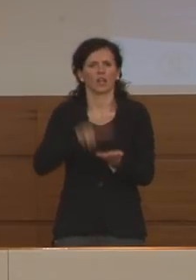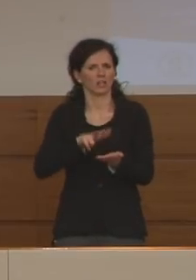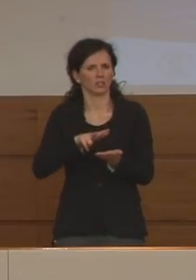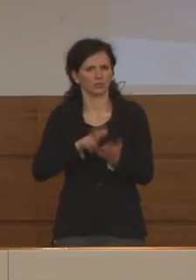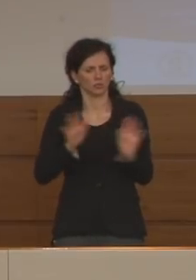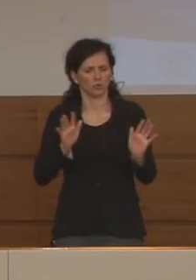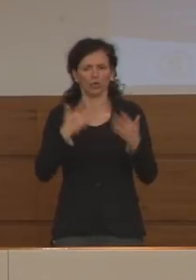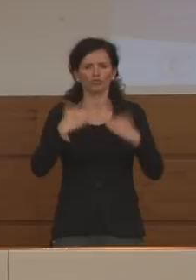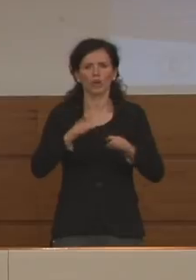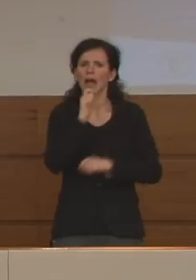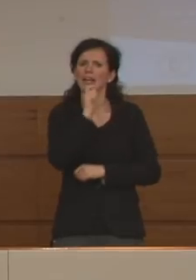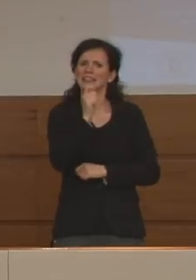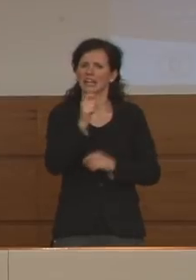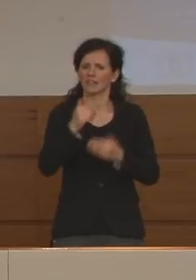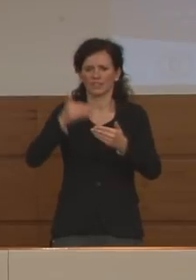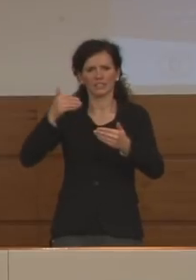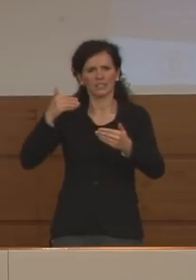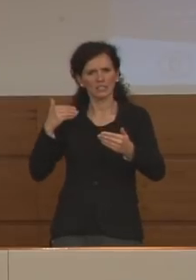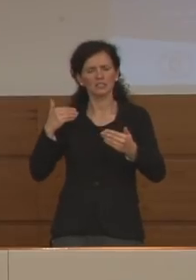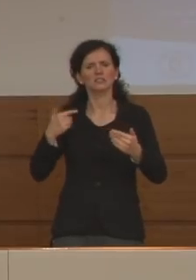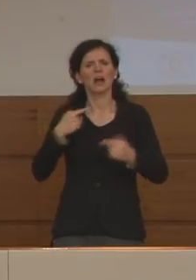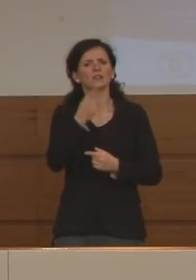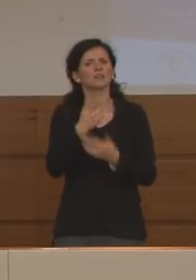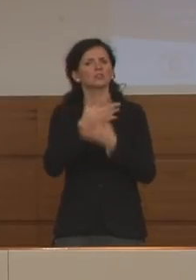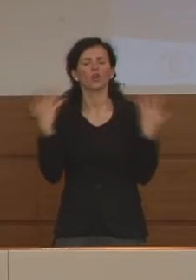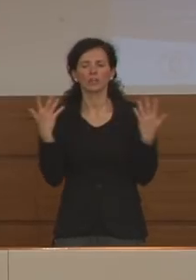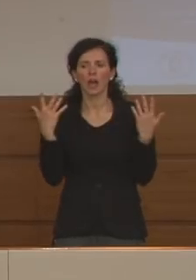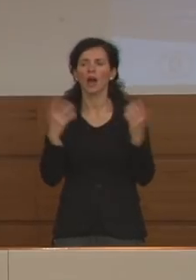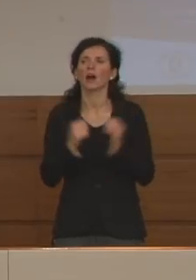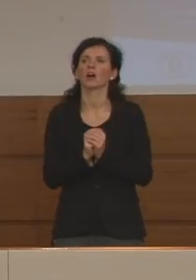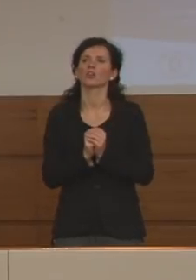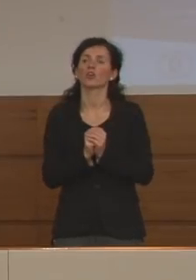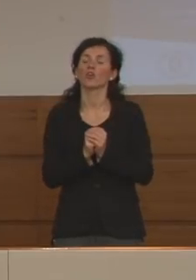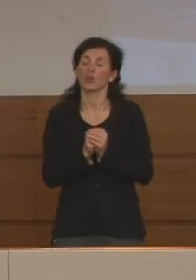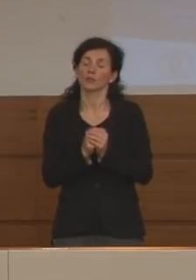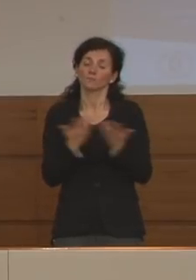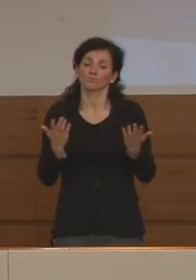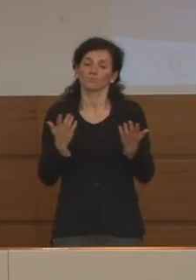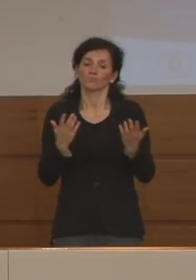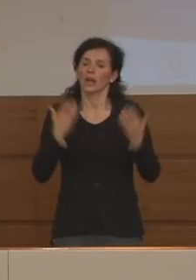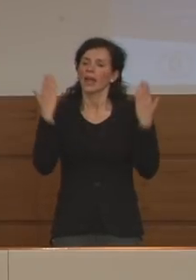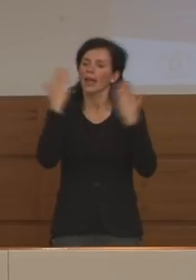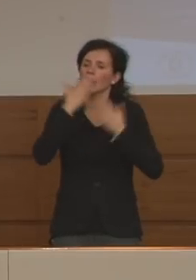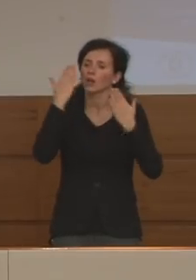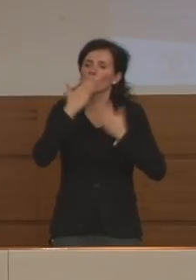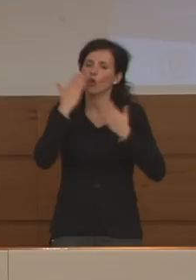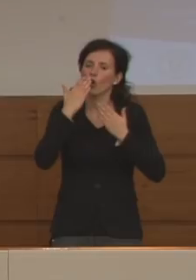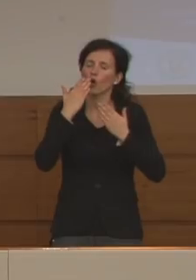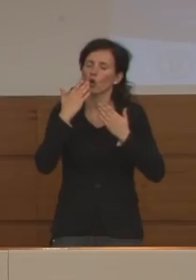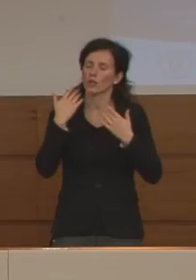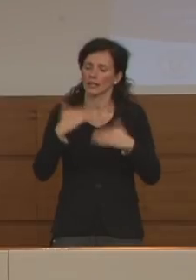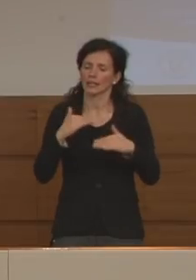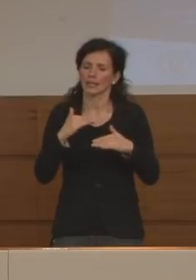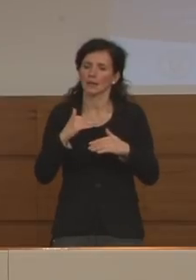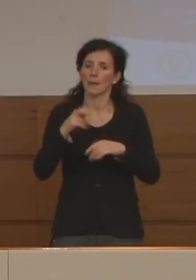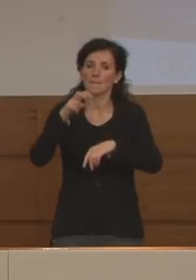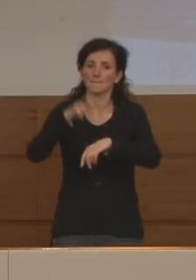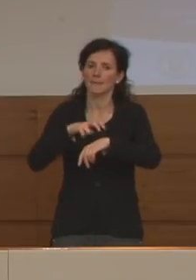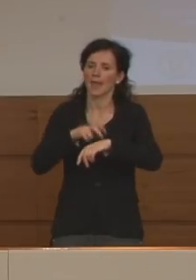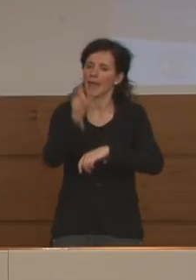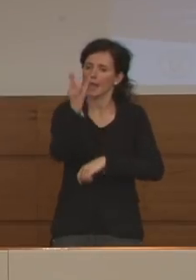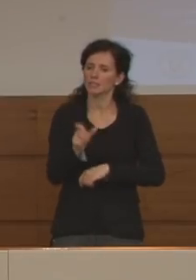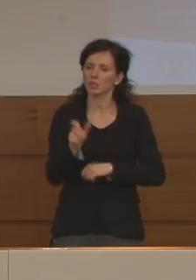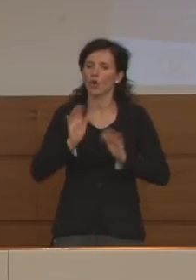diverse interviste che c'è stato un errore fondamentale a lasciare da soli i medici e in quel senso